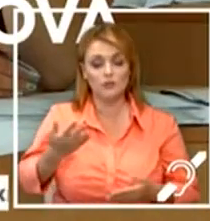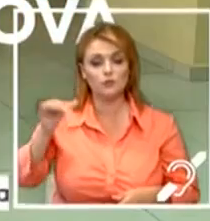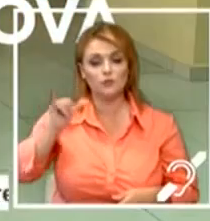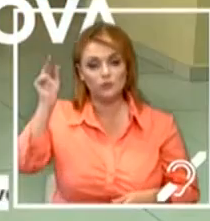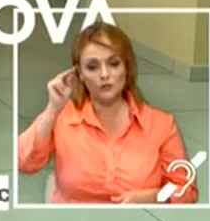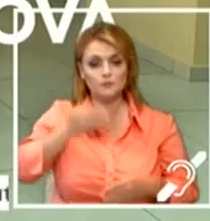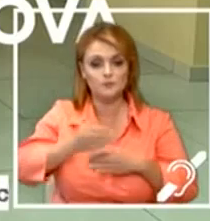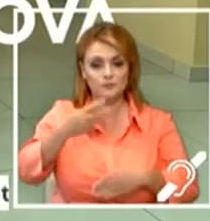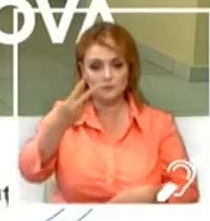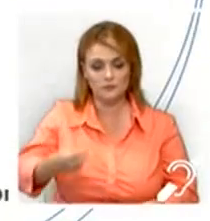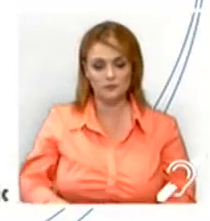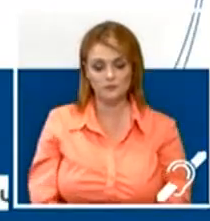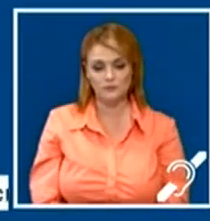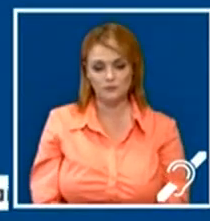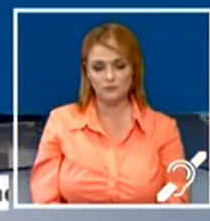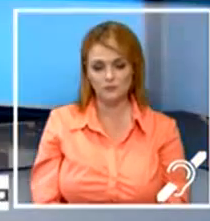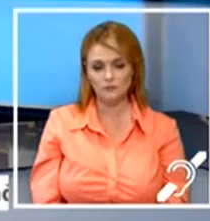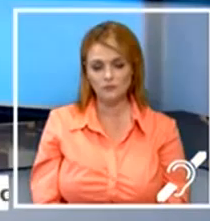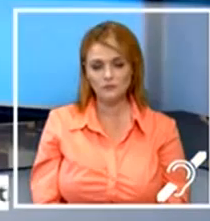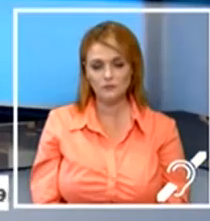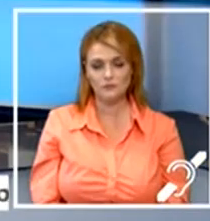în telejurnal.